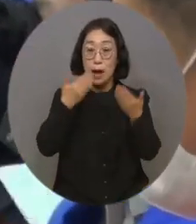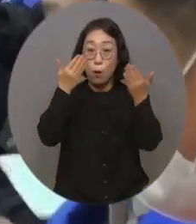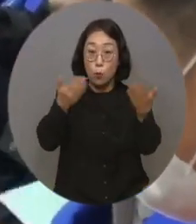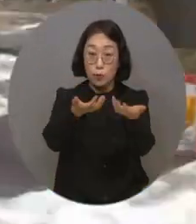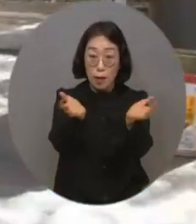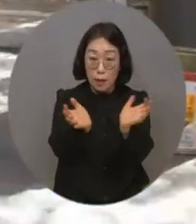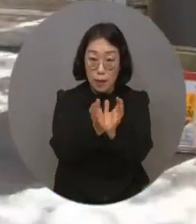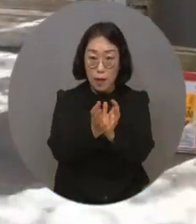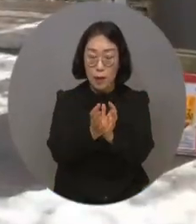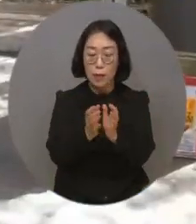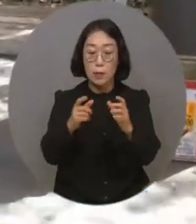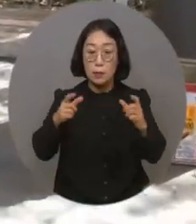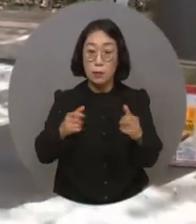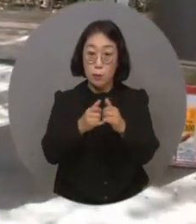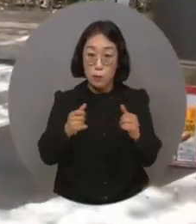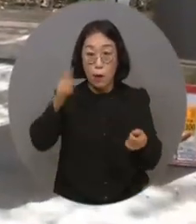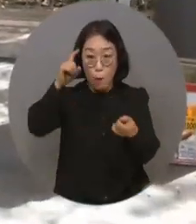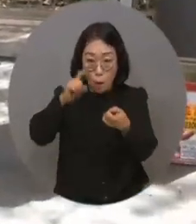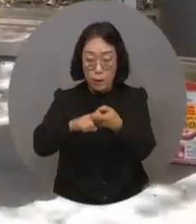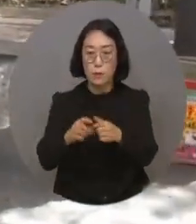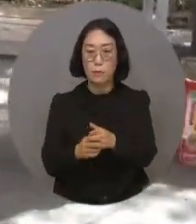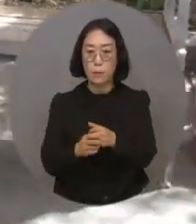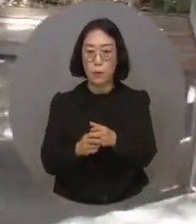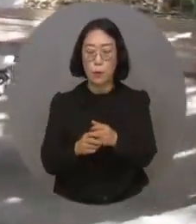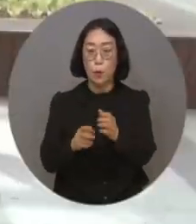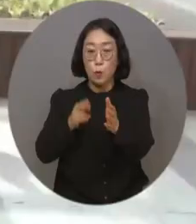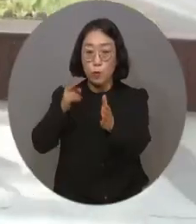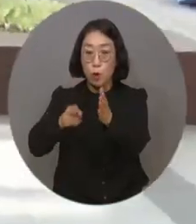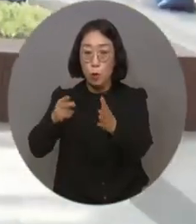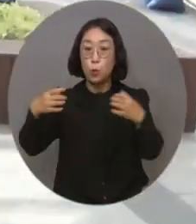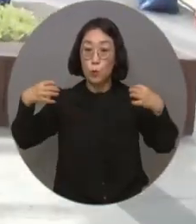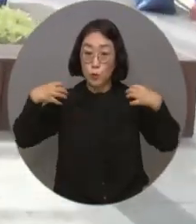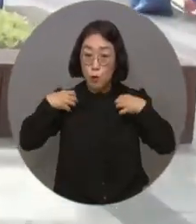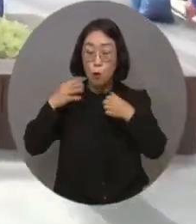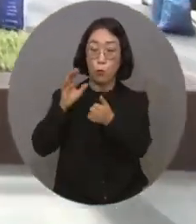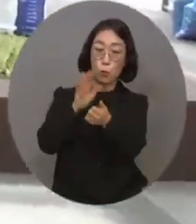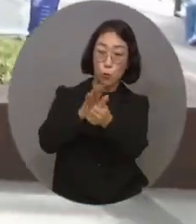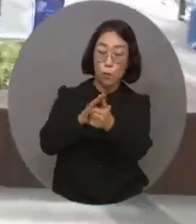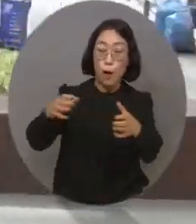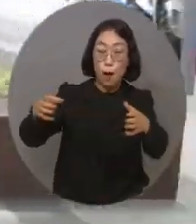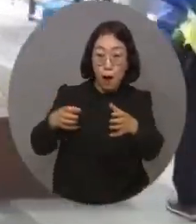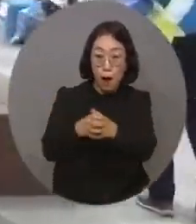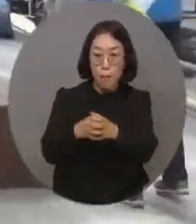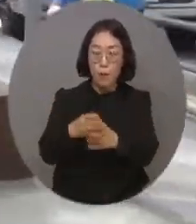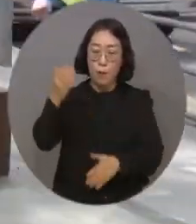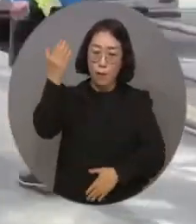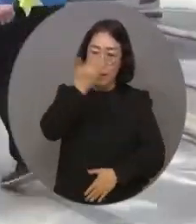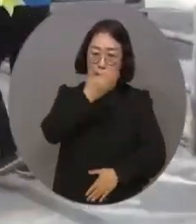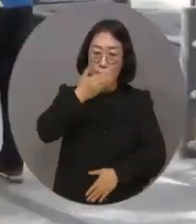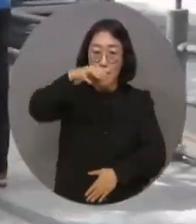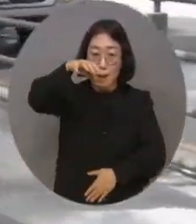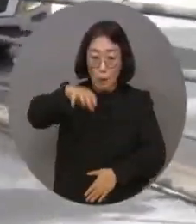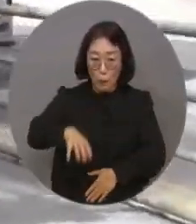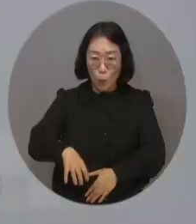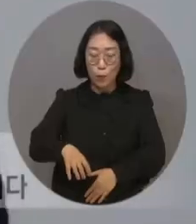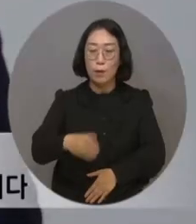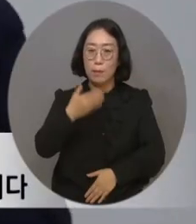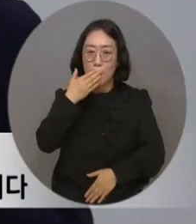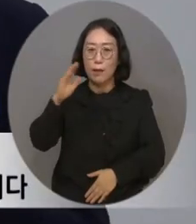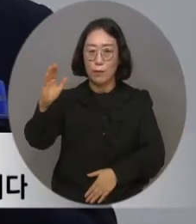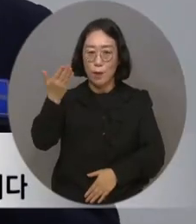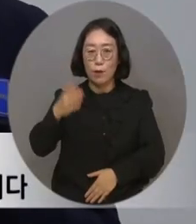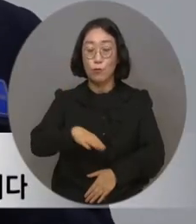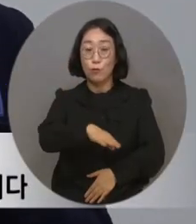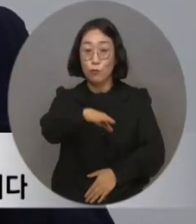시민의 관심은 물론 철도청의 적극 참여를 이끌어내 노숙인의 일자리까지 만들어 깨끗한 의정부역을 만들어가고 있습니다.